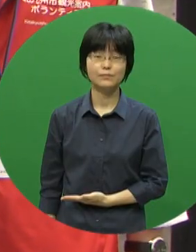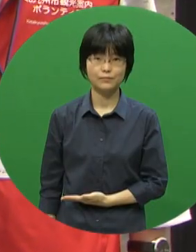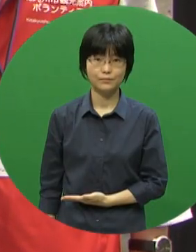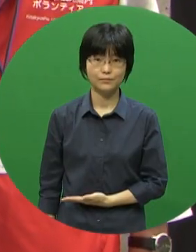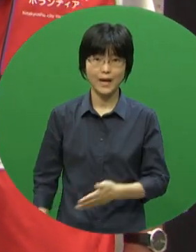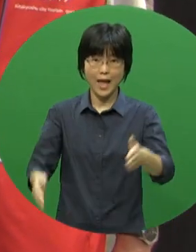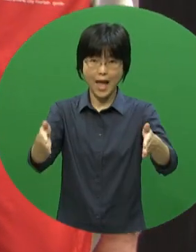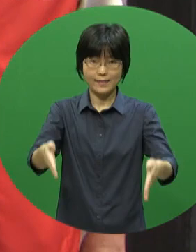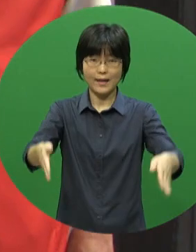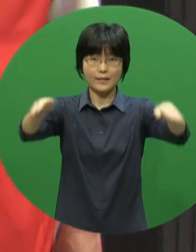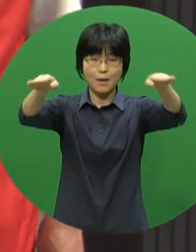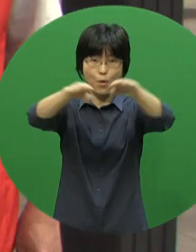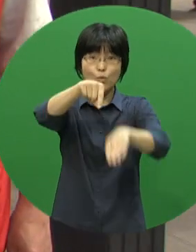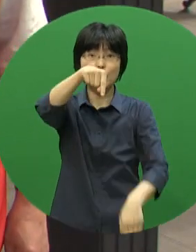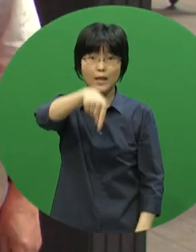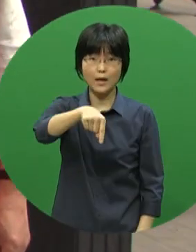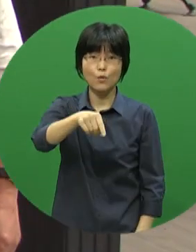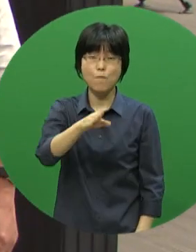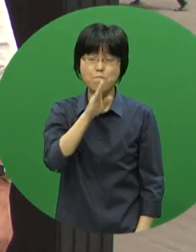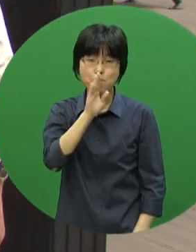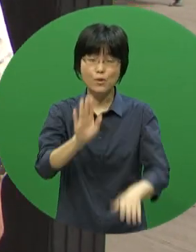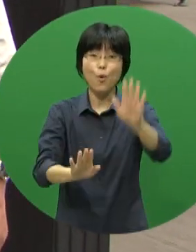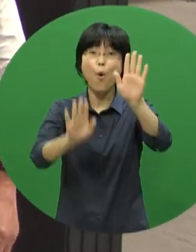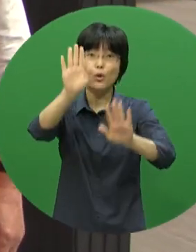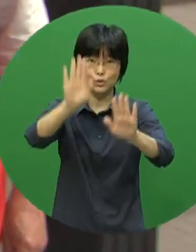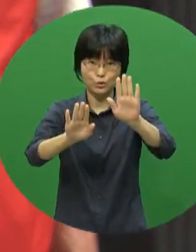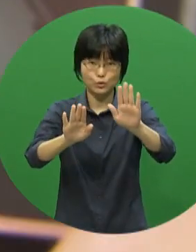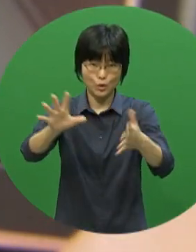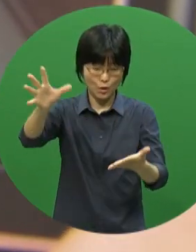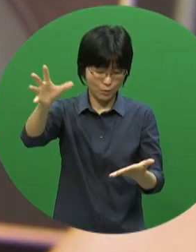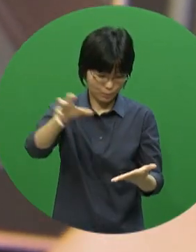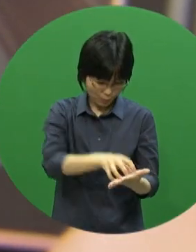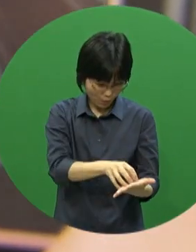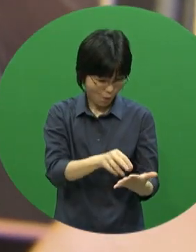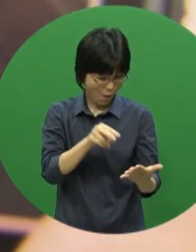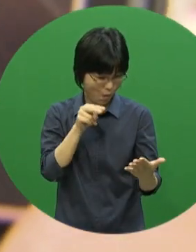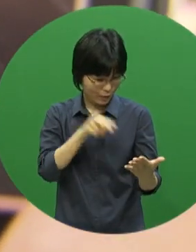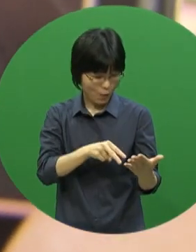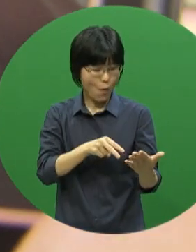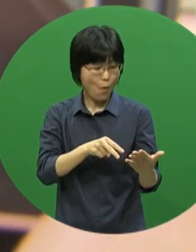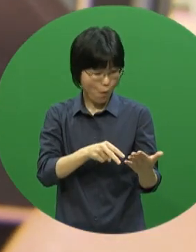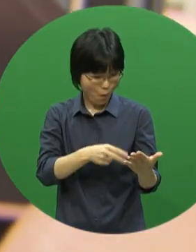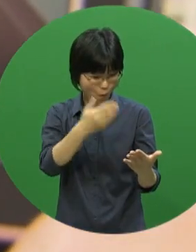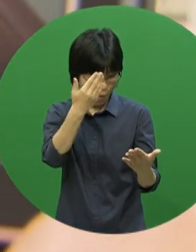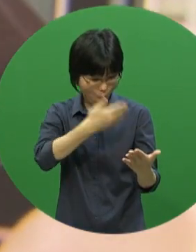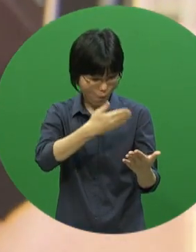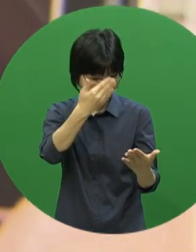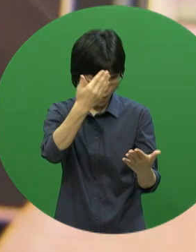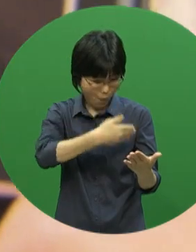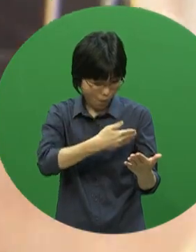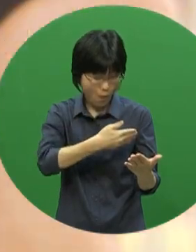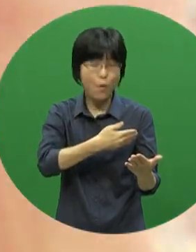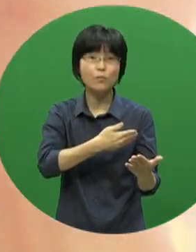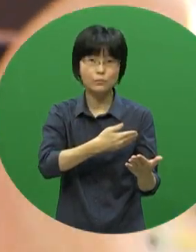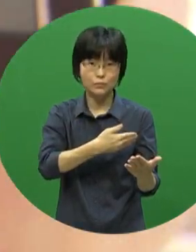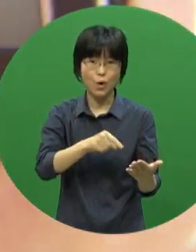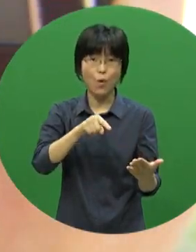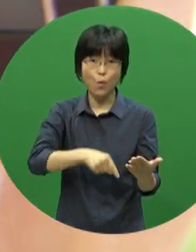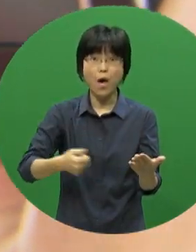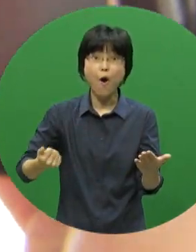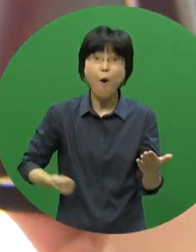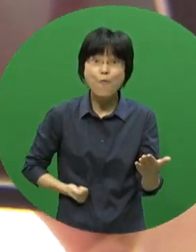VR バーチャルリアリティ映像で旧本事務所の内部の映像を見ることができます。